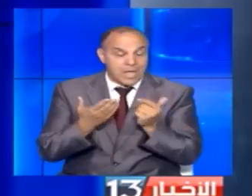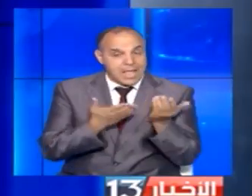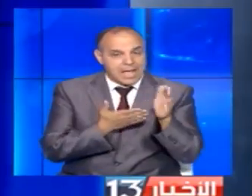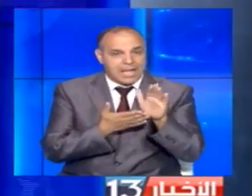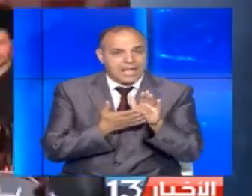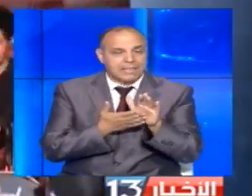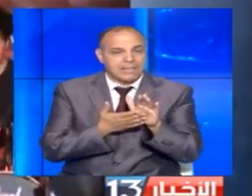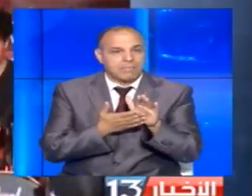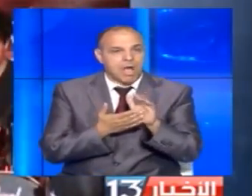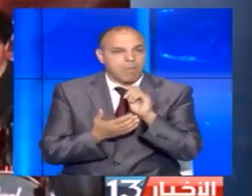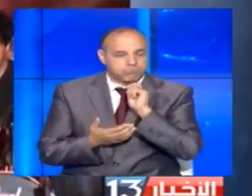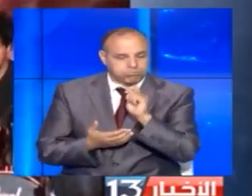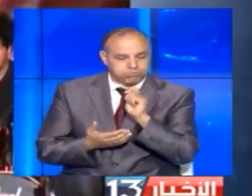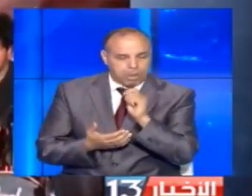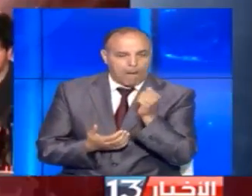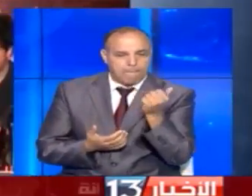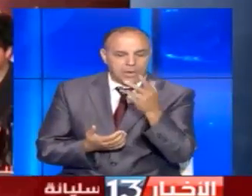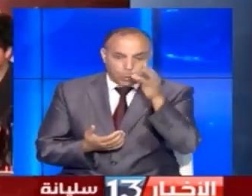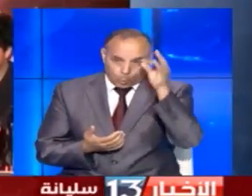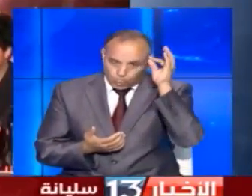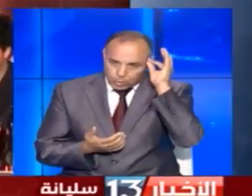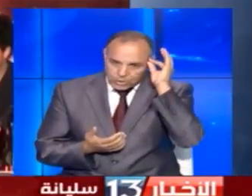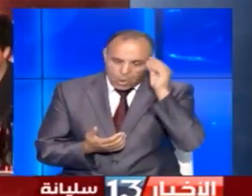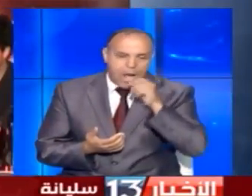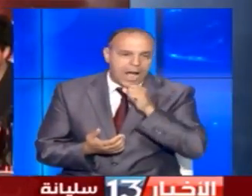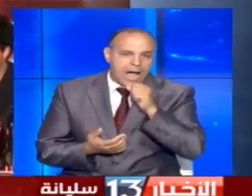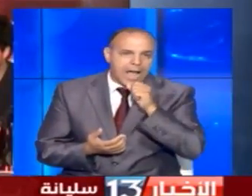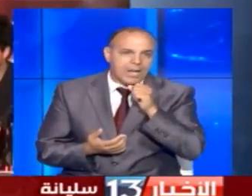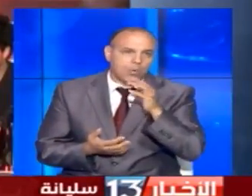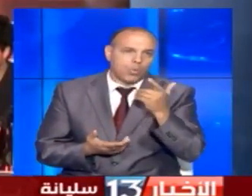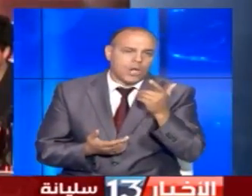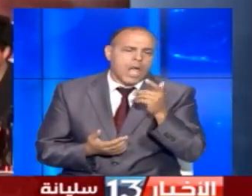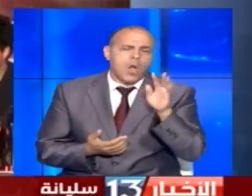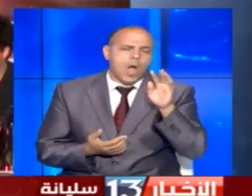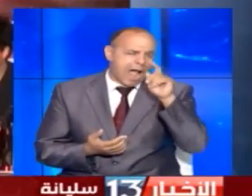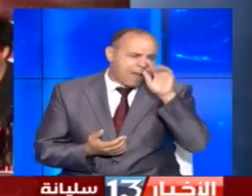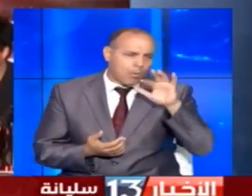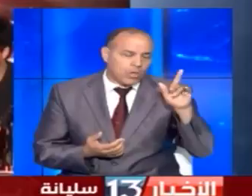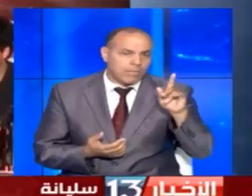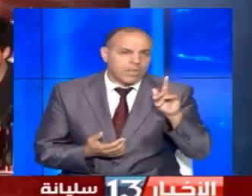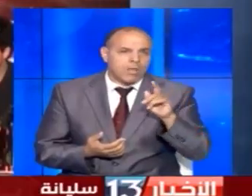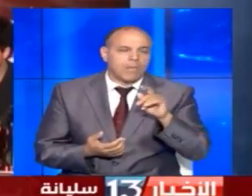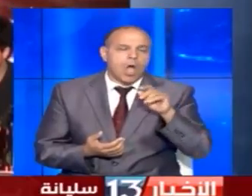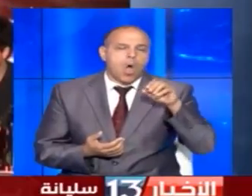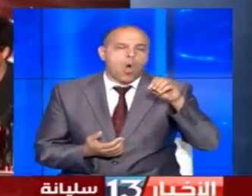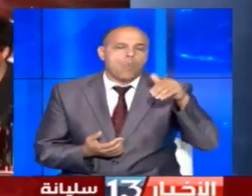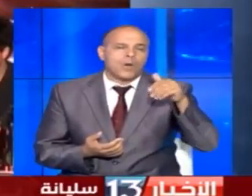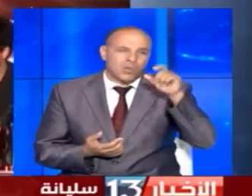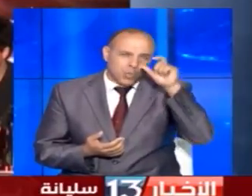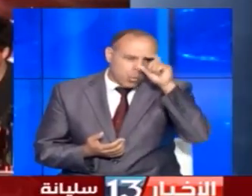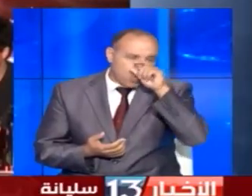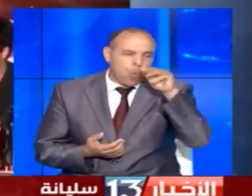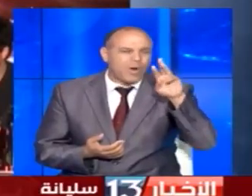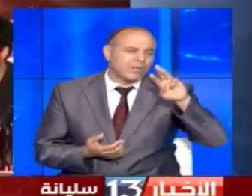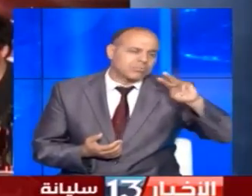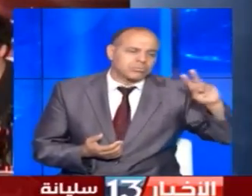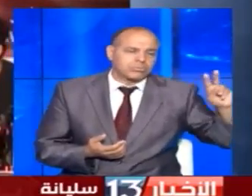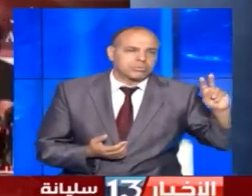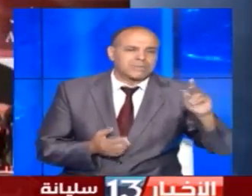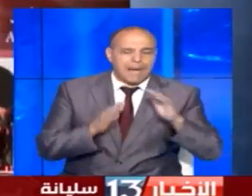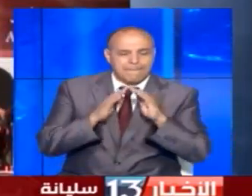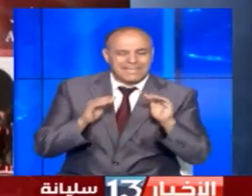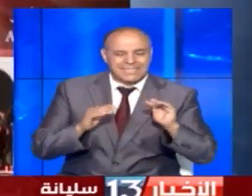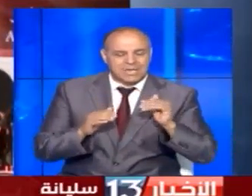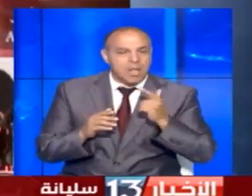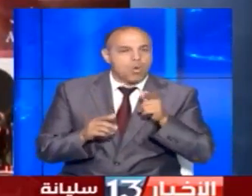قدمت باقة من الأغاني التونسية وأغاني طربية وشرقية لأم كلثوم ووردة وغيرهما،